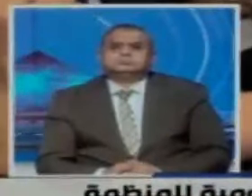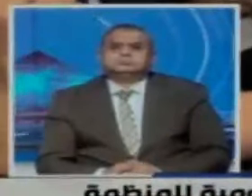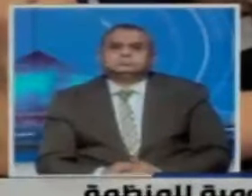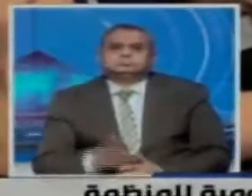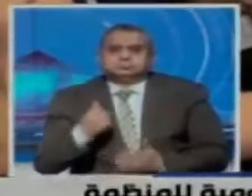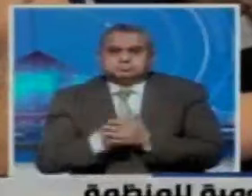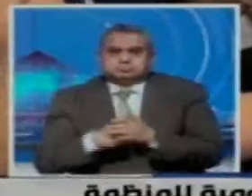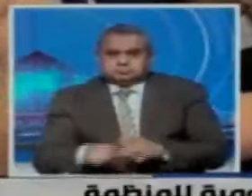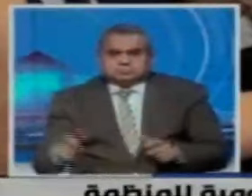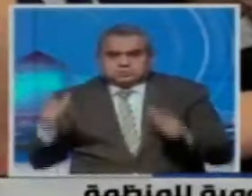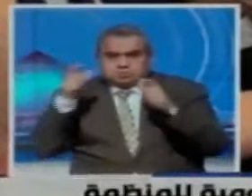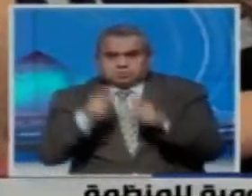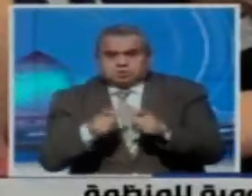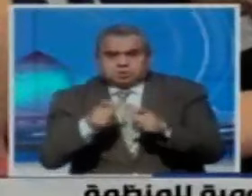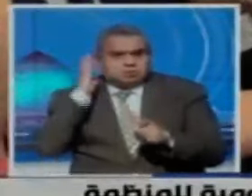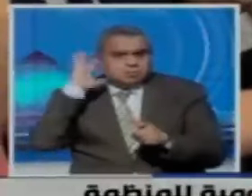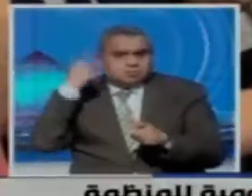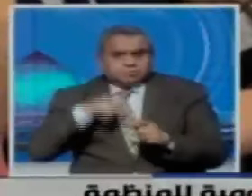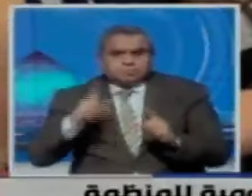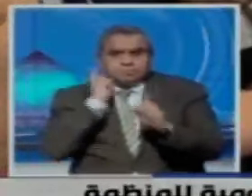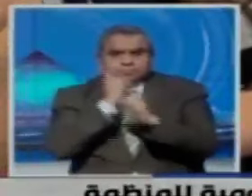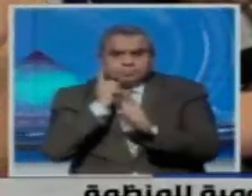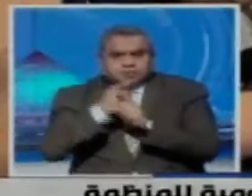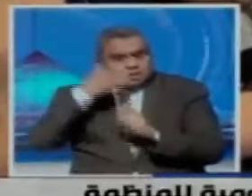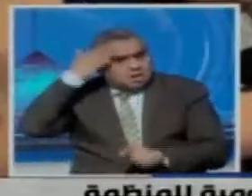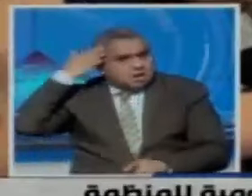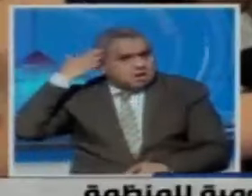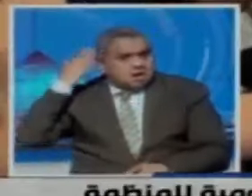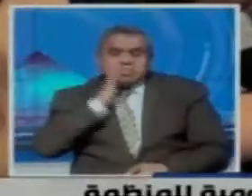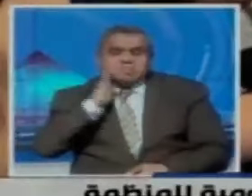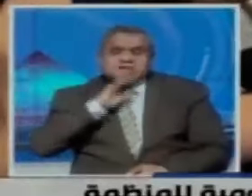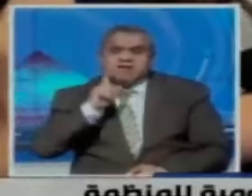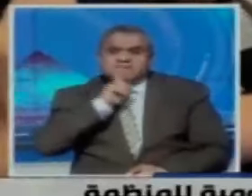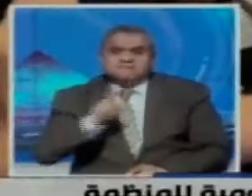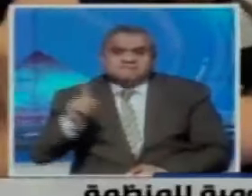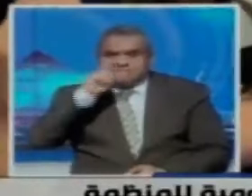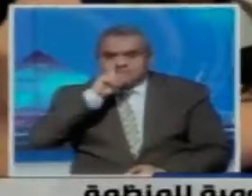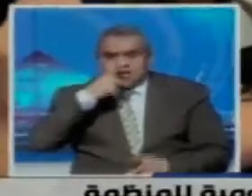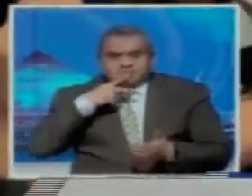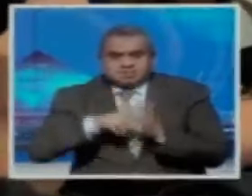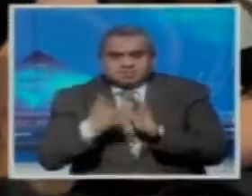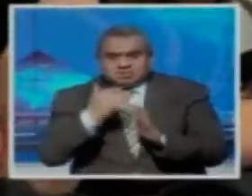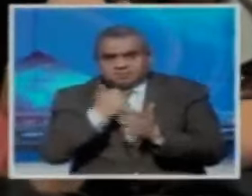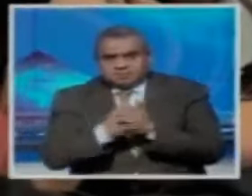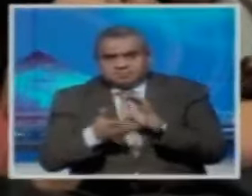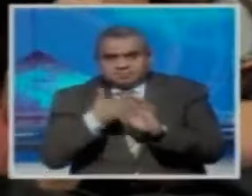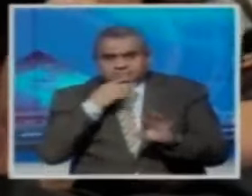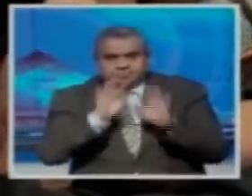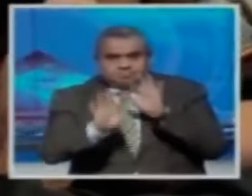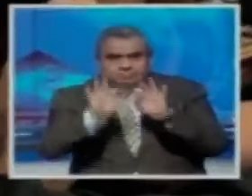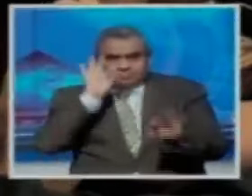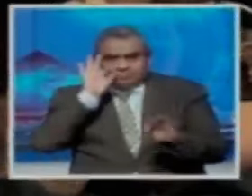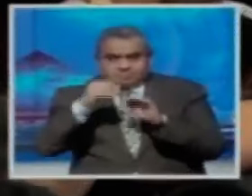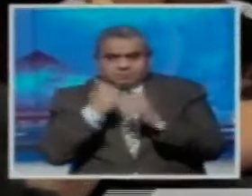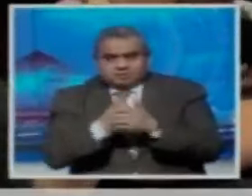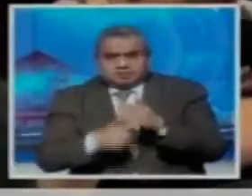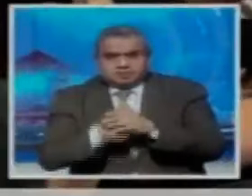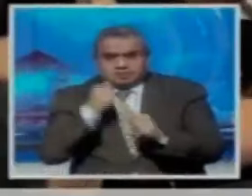استضافة المؤتمر دي بتبقى مؤتمرات علمية وفنية، فبتبقى مشكلة من مجموعة من